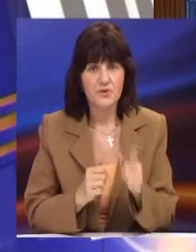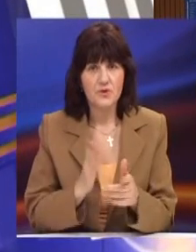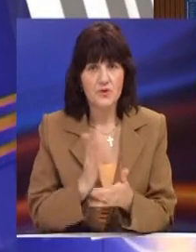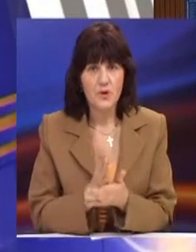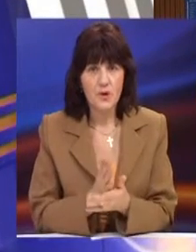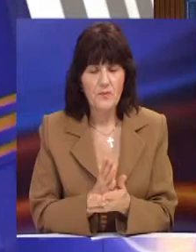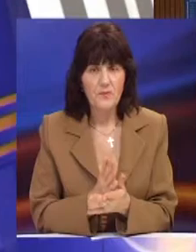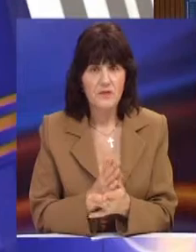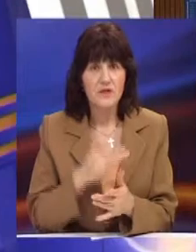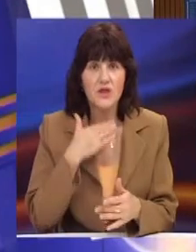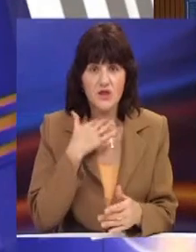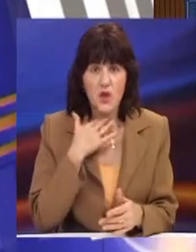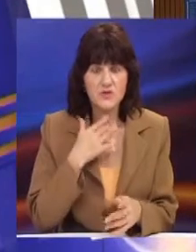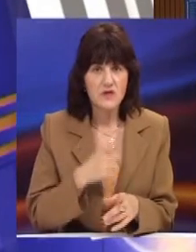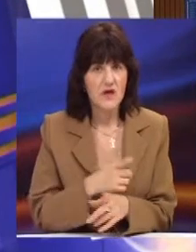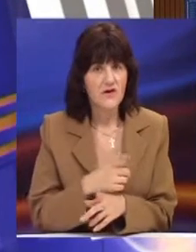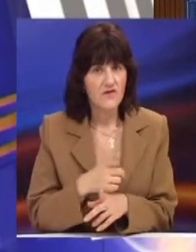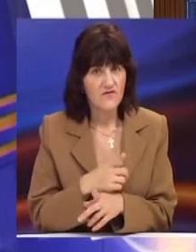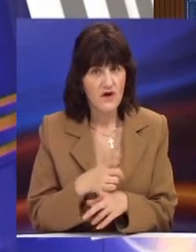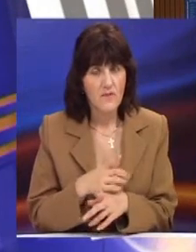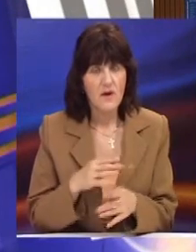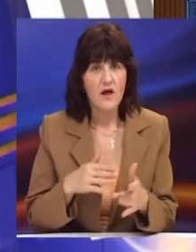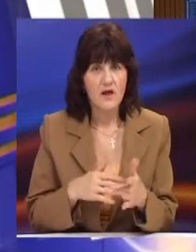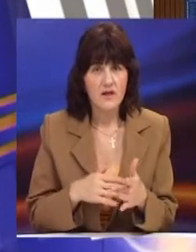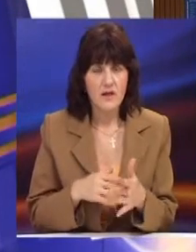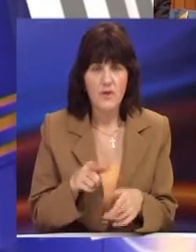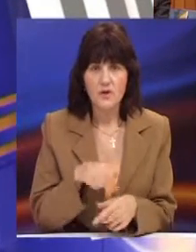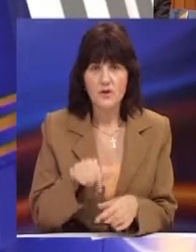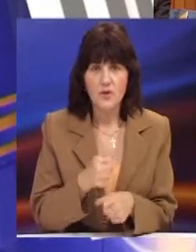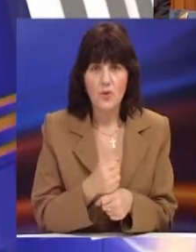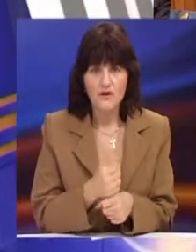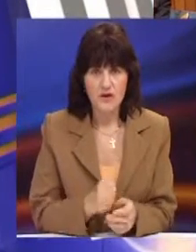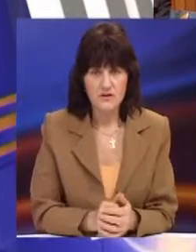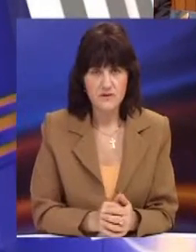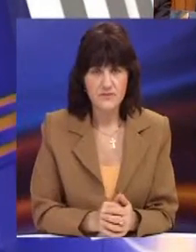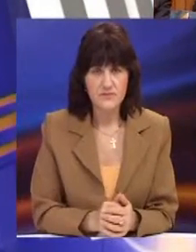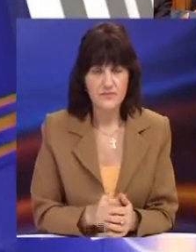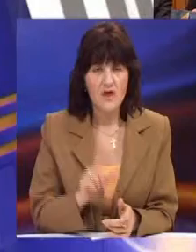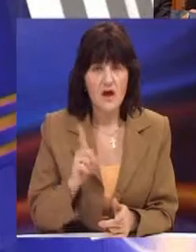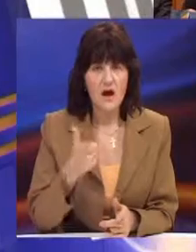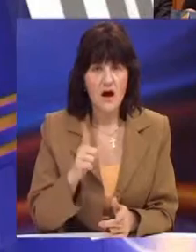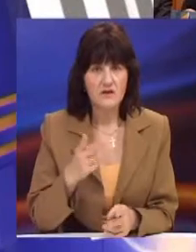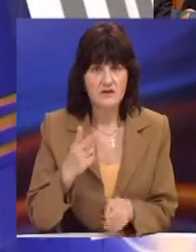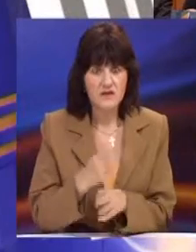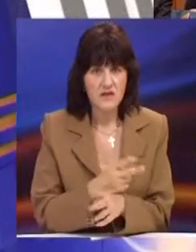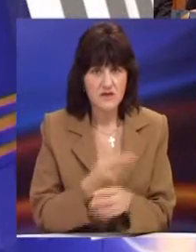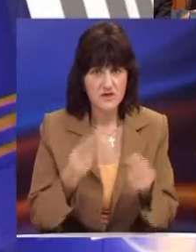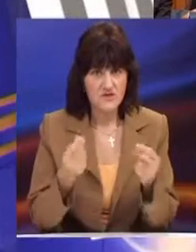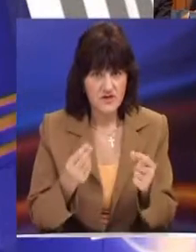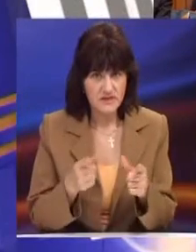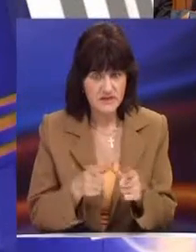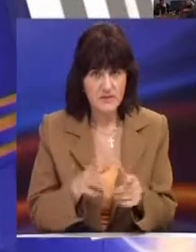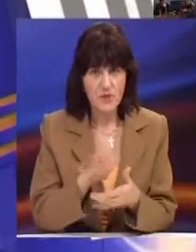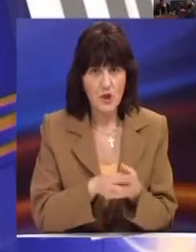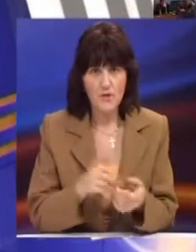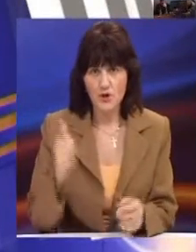do dosta vremena nam treba da bi to odradili. Licitacije za izdavanje državnog poljoprivrednog zemljišta